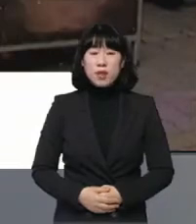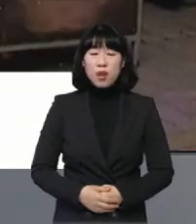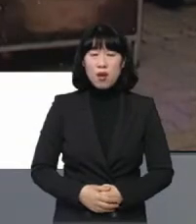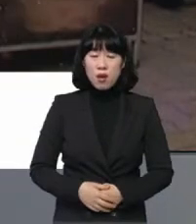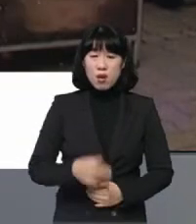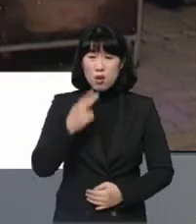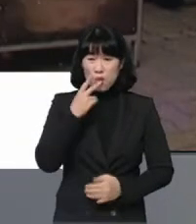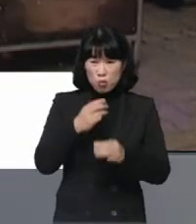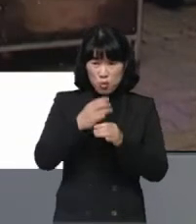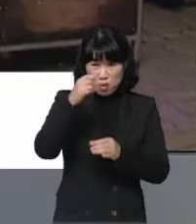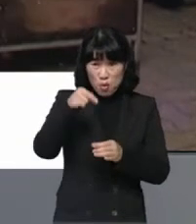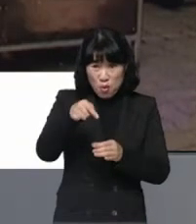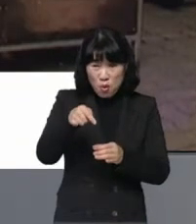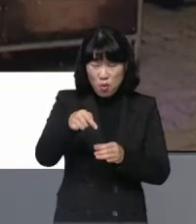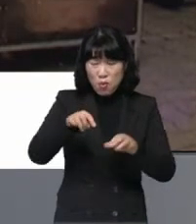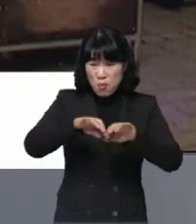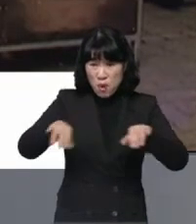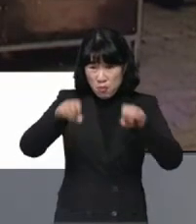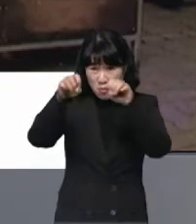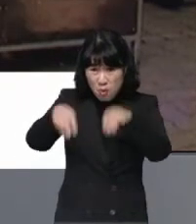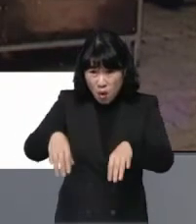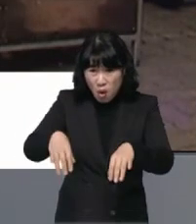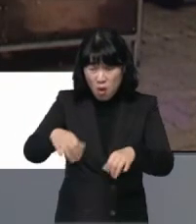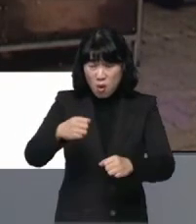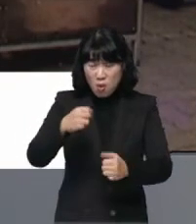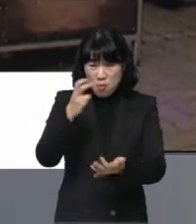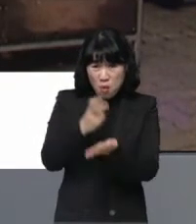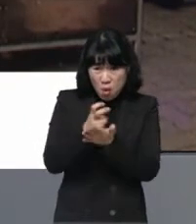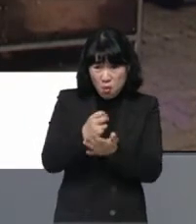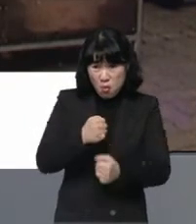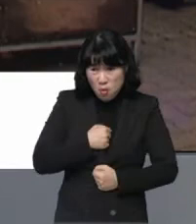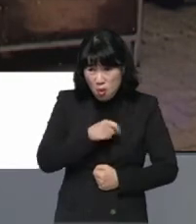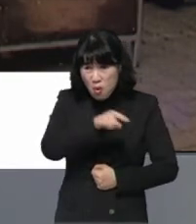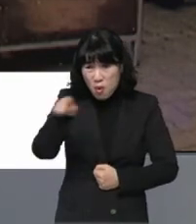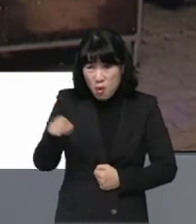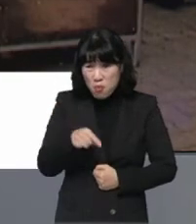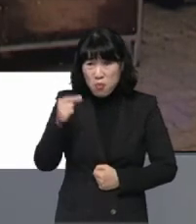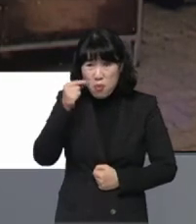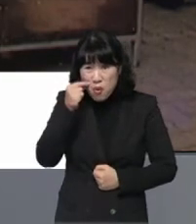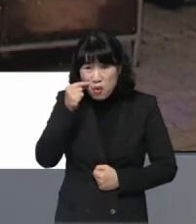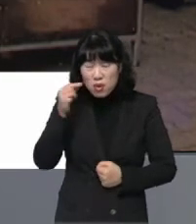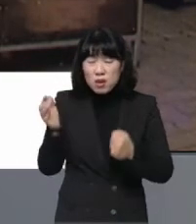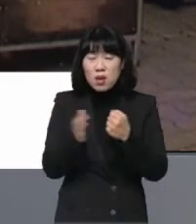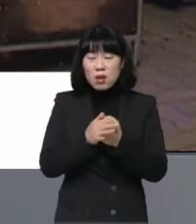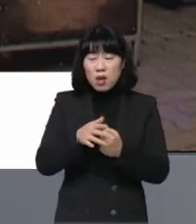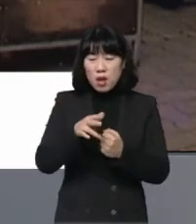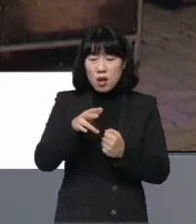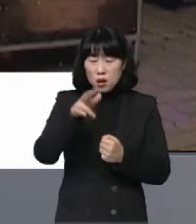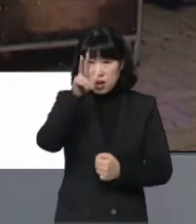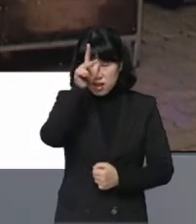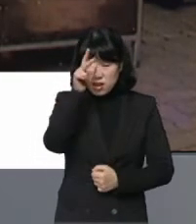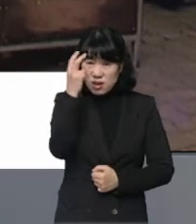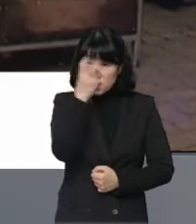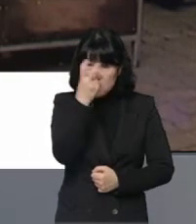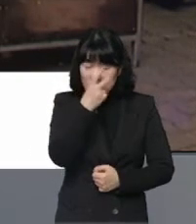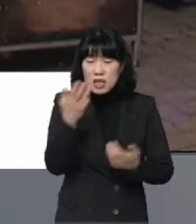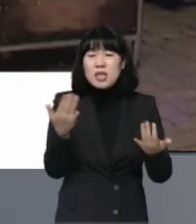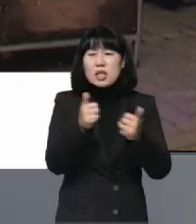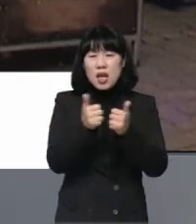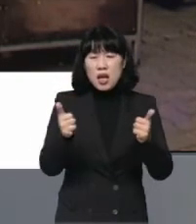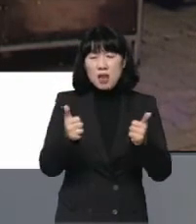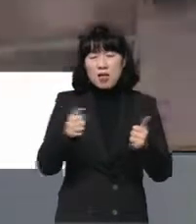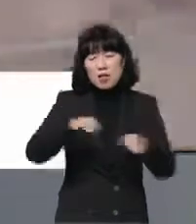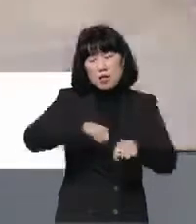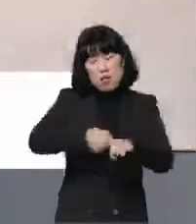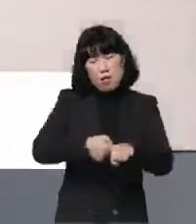이처럼 투명 페트병 분리배출이 지켜지지 않으면서 그 피해는 엉뚱하게 경비 노동자들에게 돌아가고 있습니다.